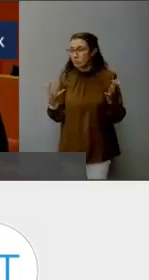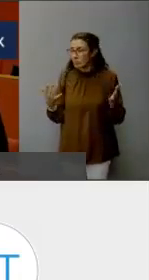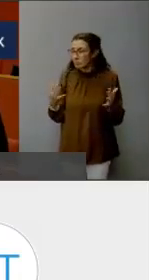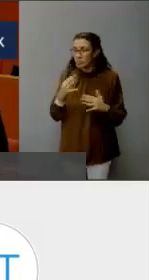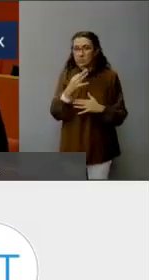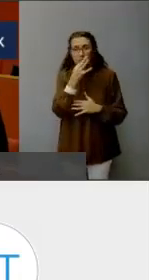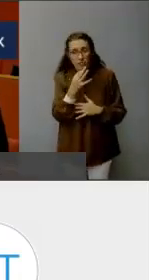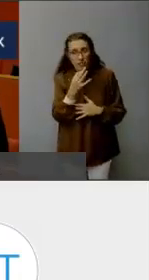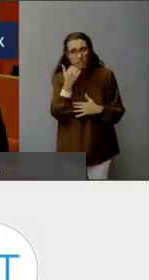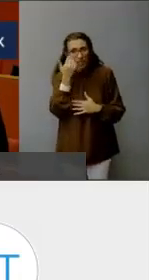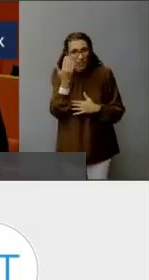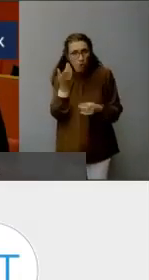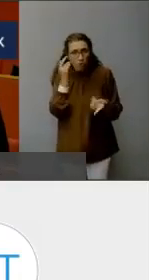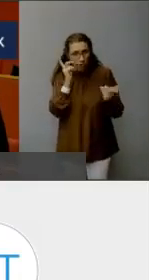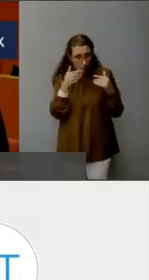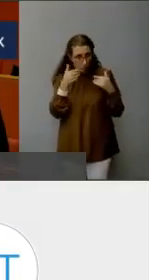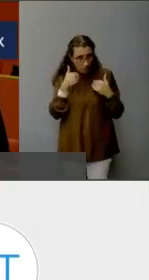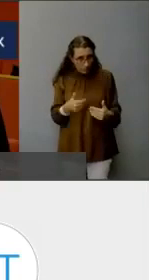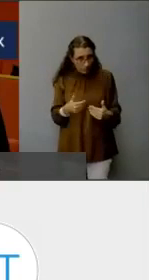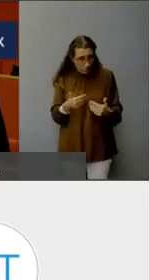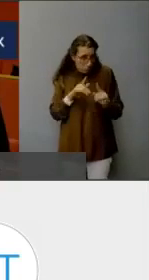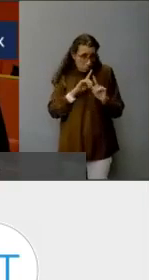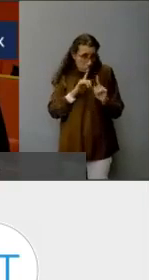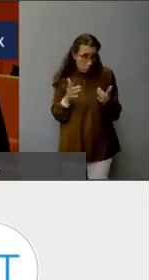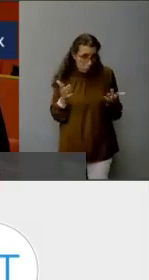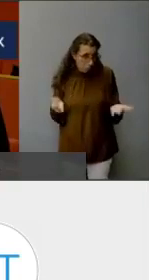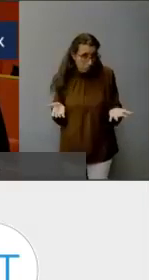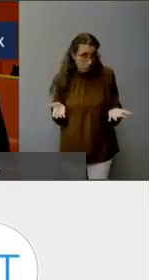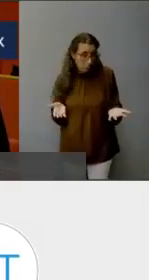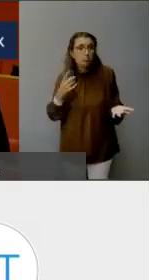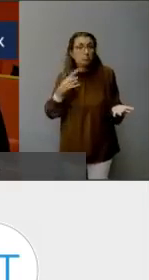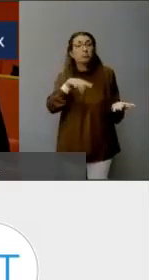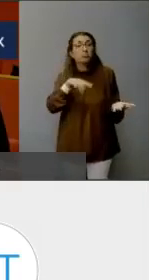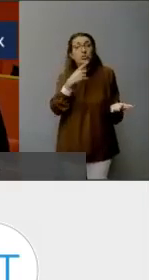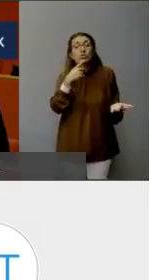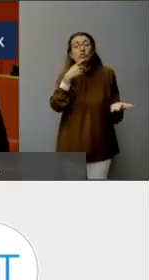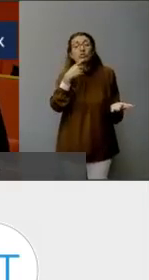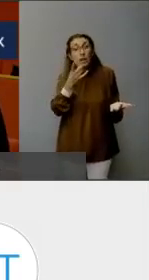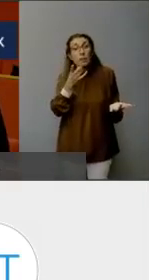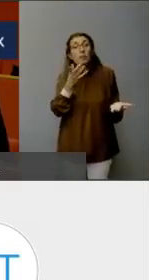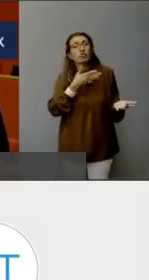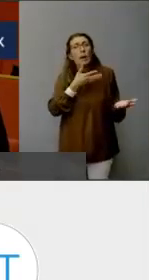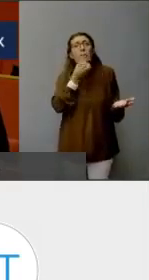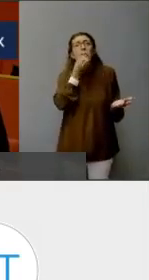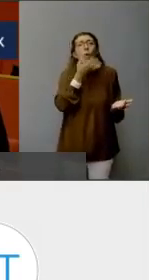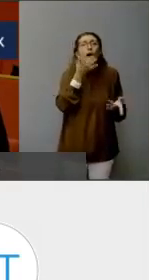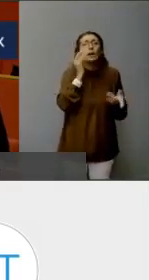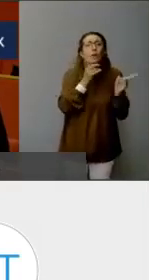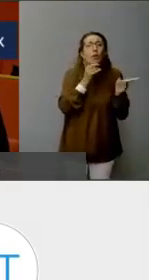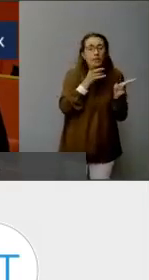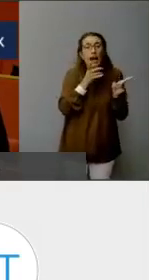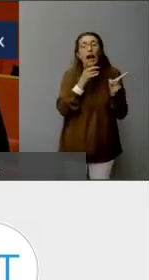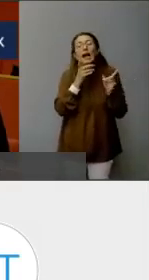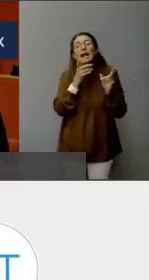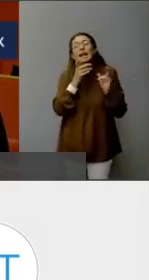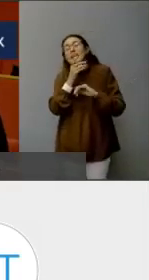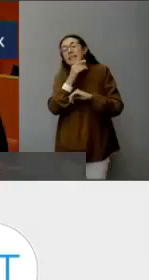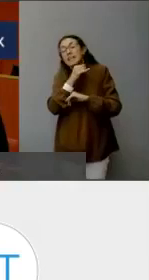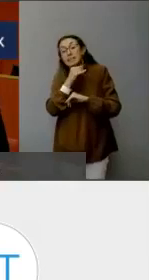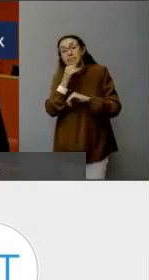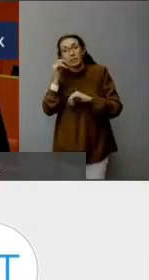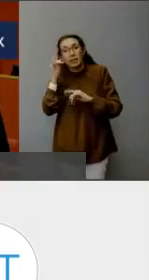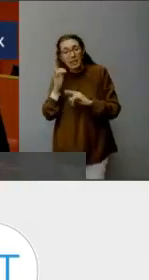fatto di essere un politico no io sottolineo noi sottolineiamo che esiste la buona politica esiste una cattiva politica oggi